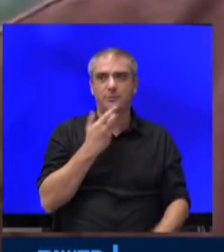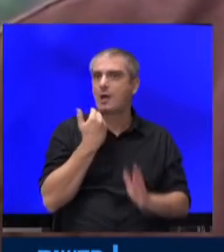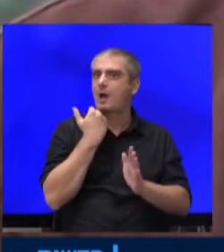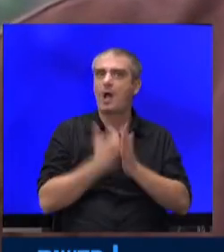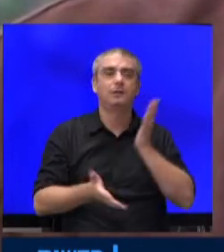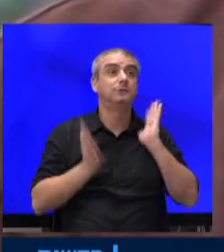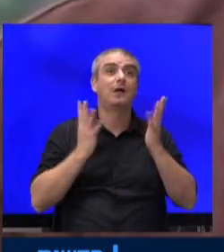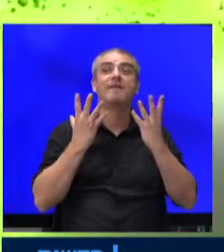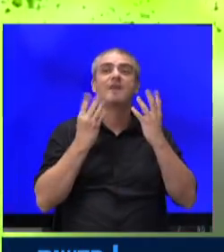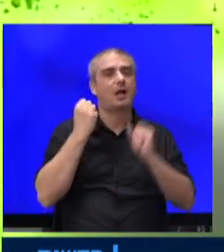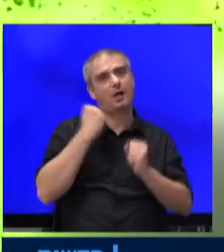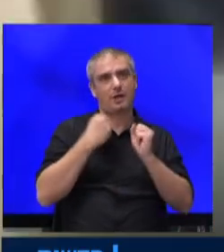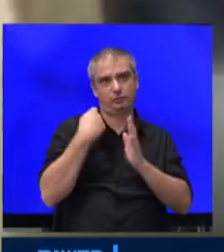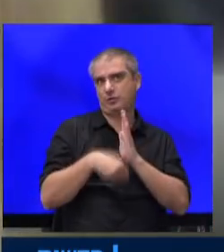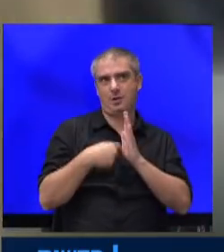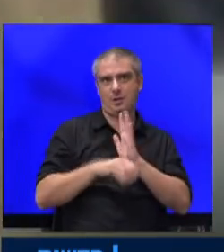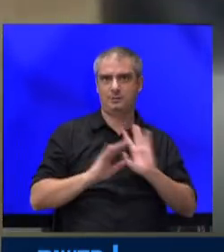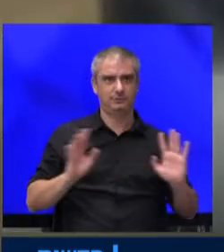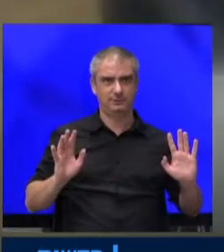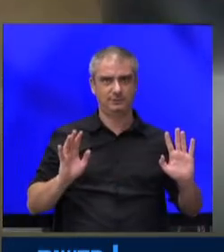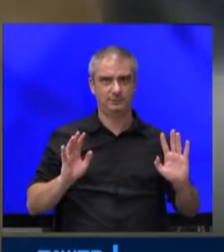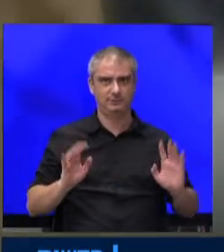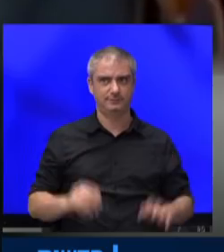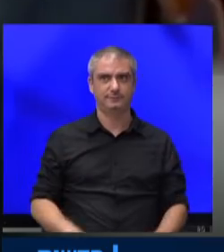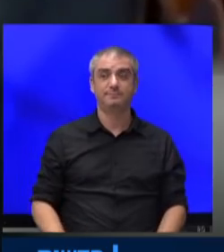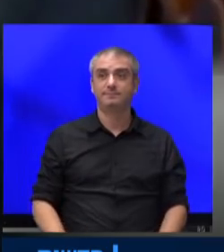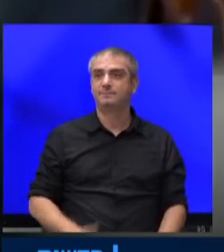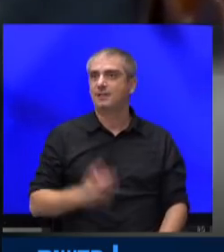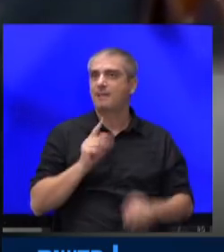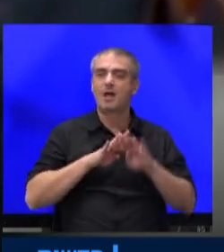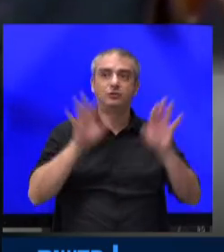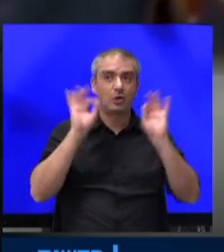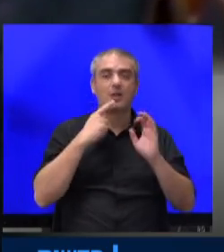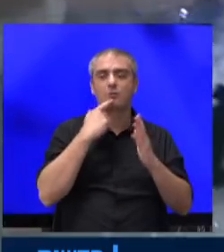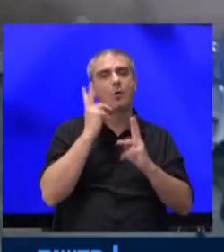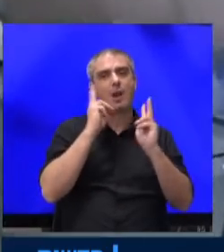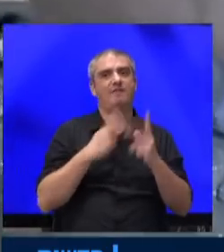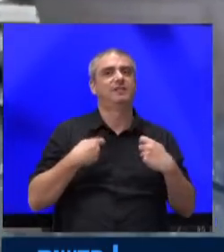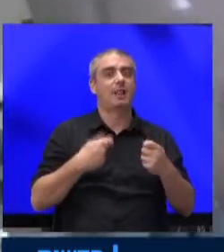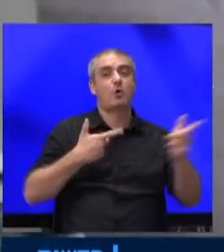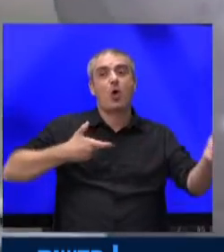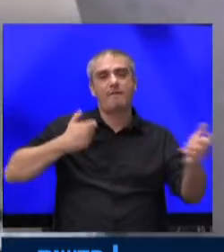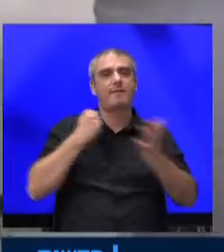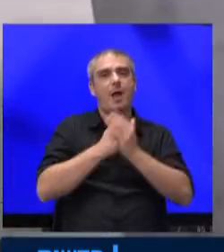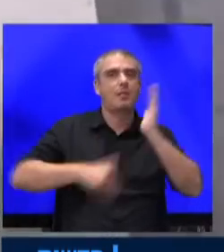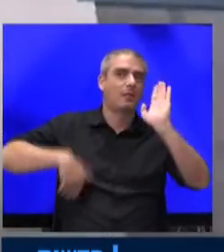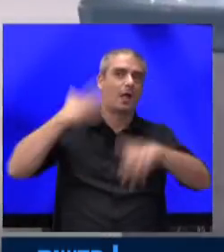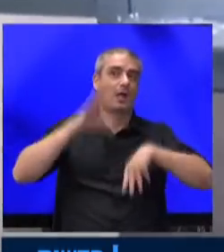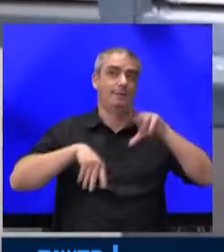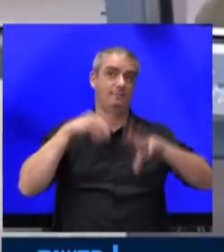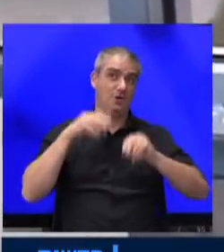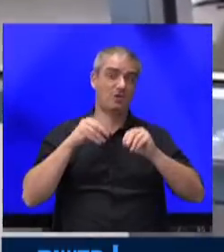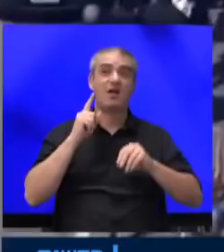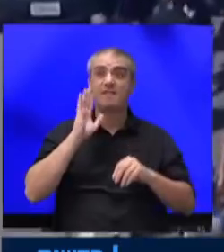to get in short supply. כמה רשתות שיווק הודיעו שיפסיקו למכור רובים עד אחרי הבחירות. אבל גם בלי נשק,